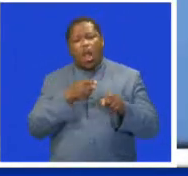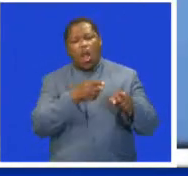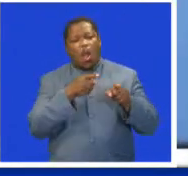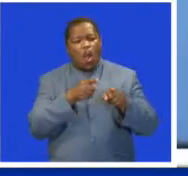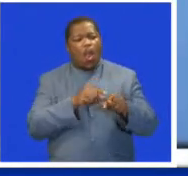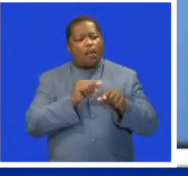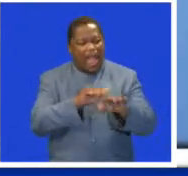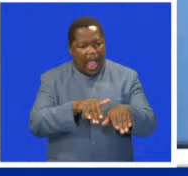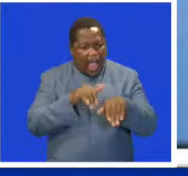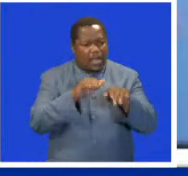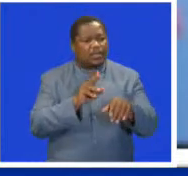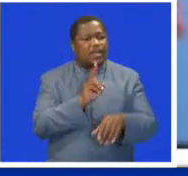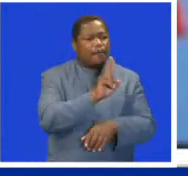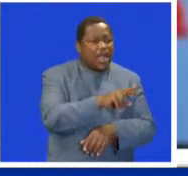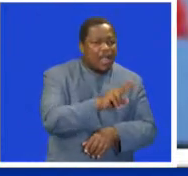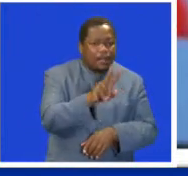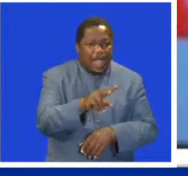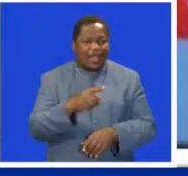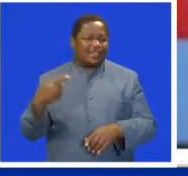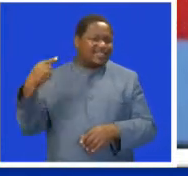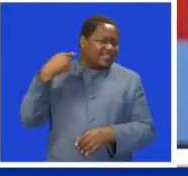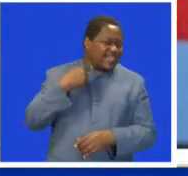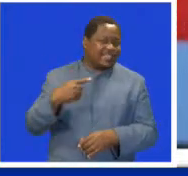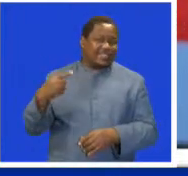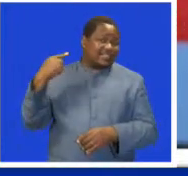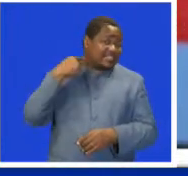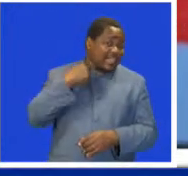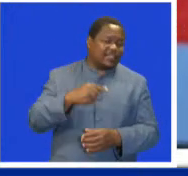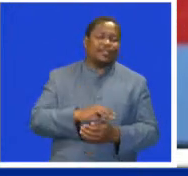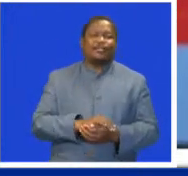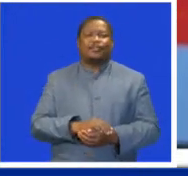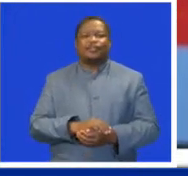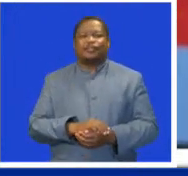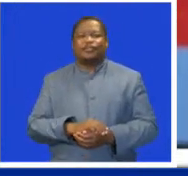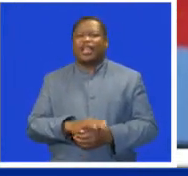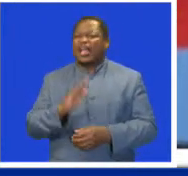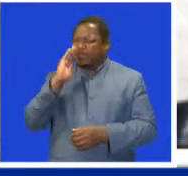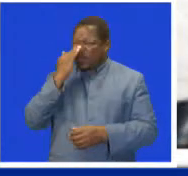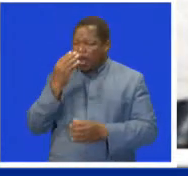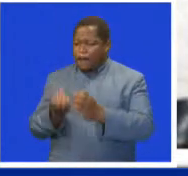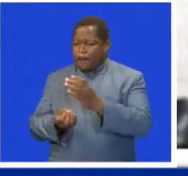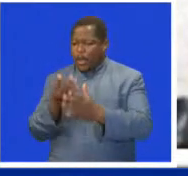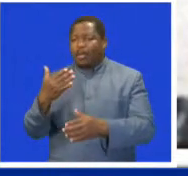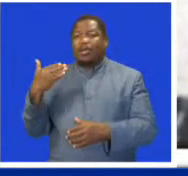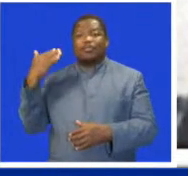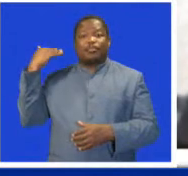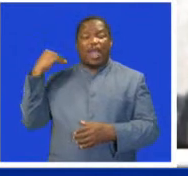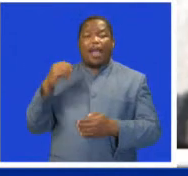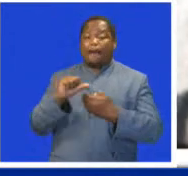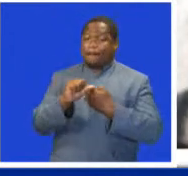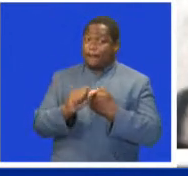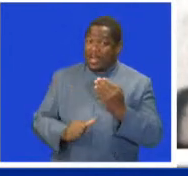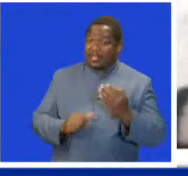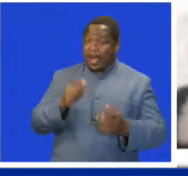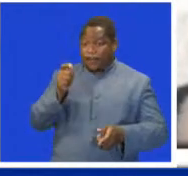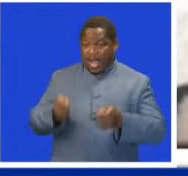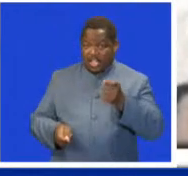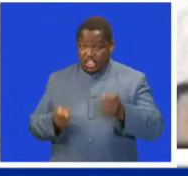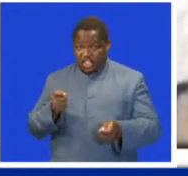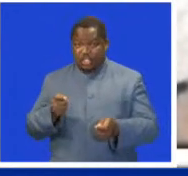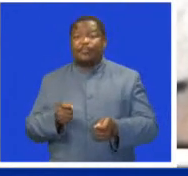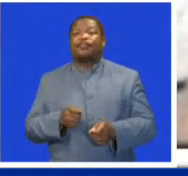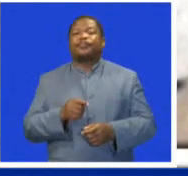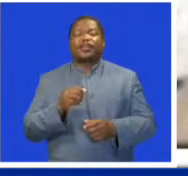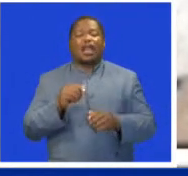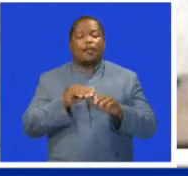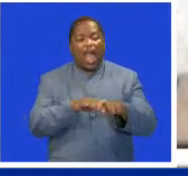Lokubulawa kwemahashi eveni laseFrance kwaqala ngenyanga yendlovana kulomnyaka ngesikhathi kubulawa emahashi langu 30.